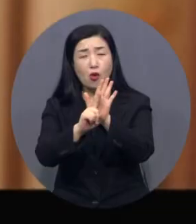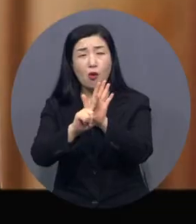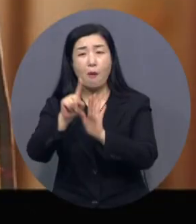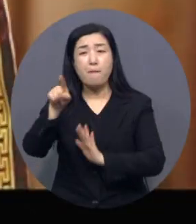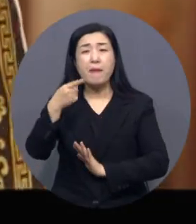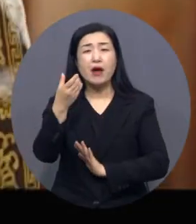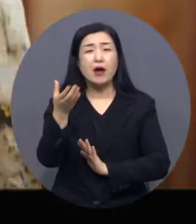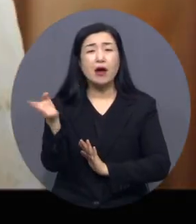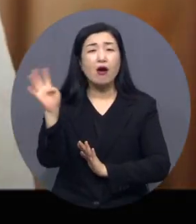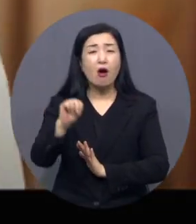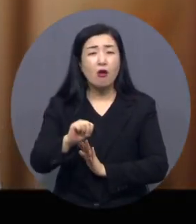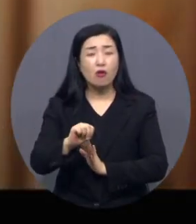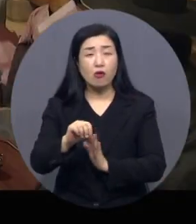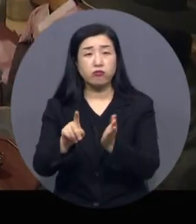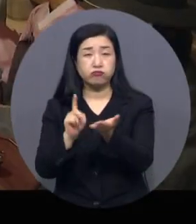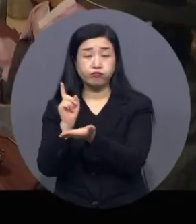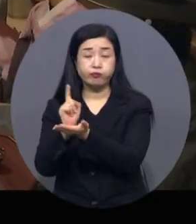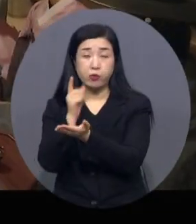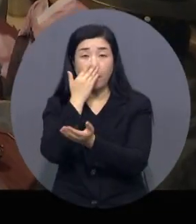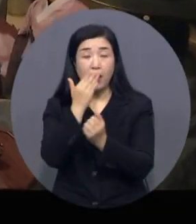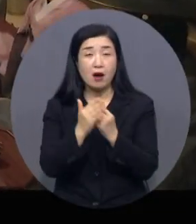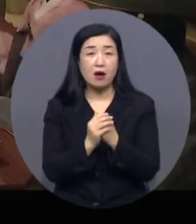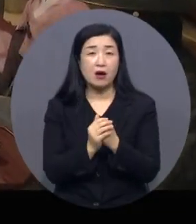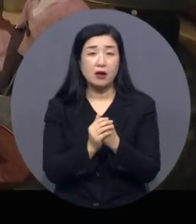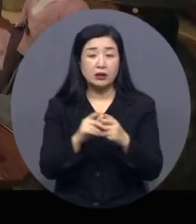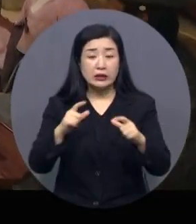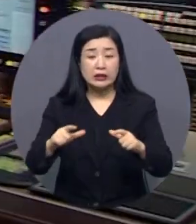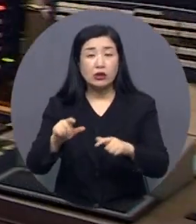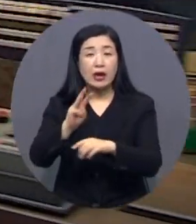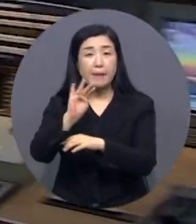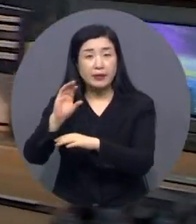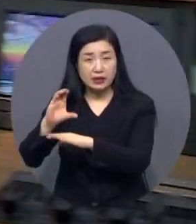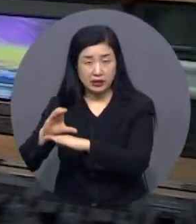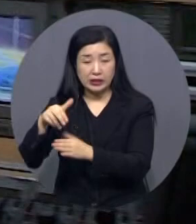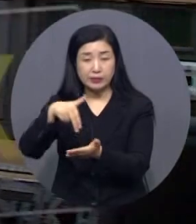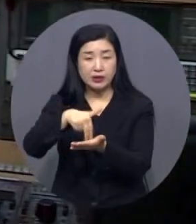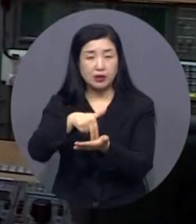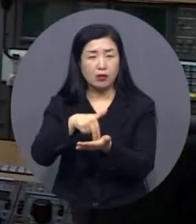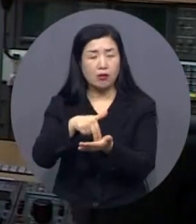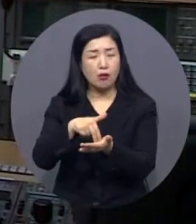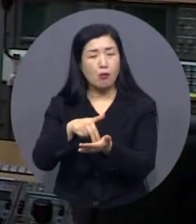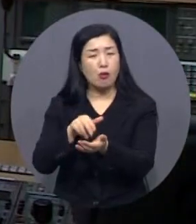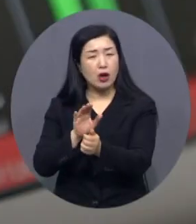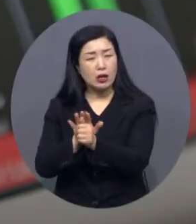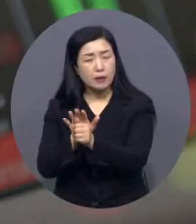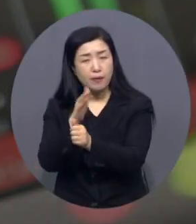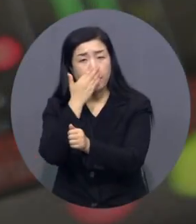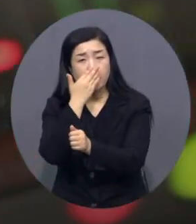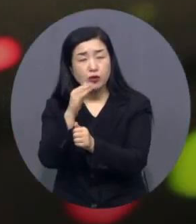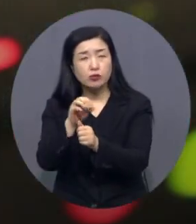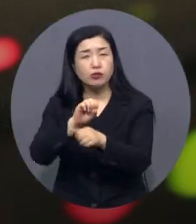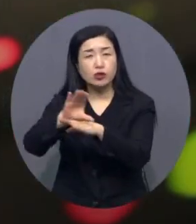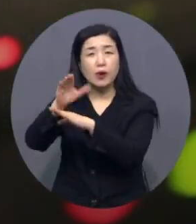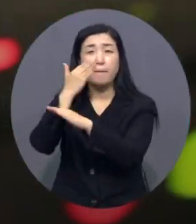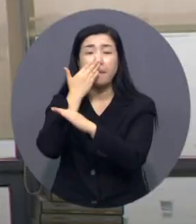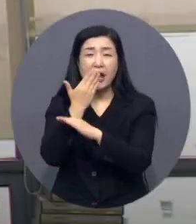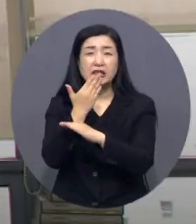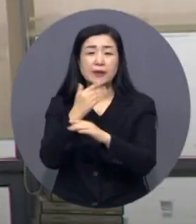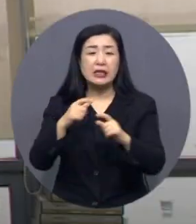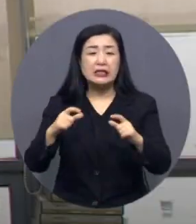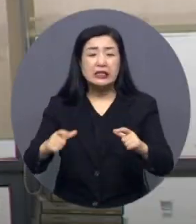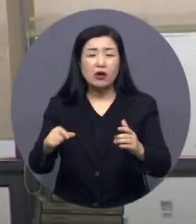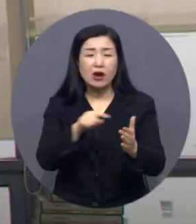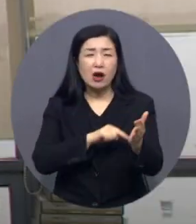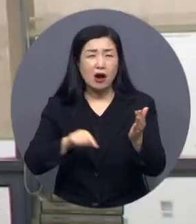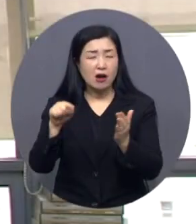원 안팎의 매출 실적을 보이고 있습니다. 지역 MBC를 통해 지역에도 간접 광고가 송출되고 있지만 지역에